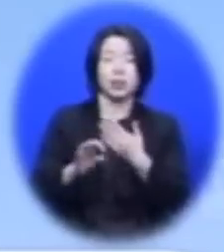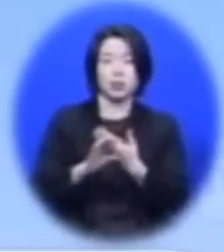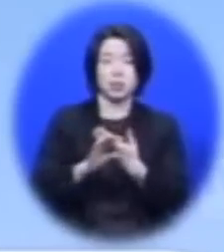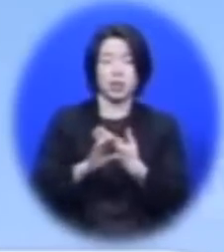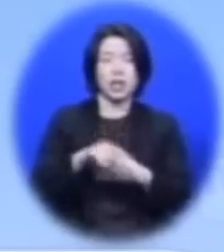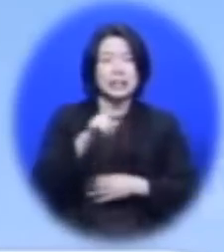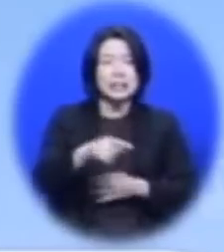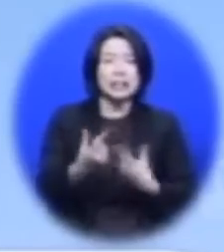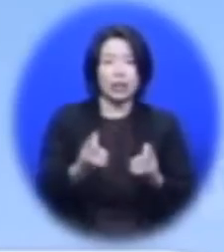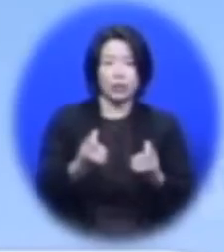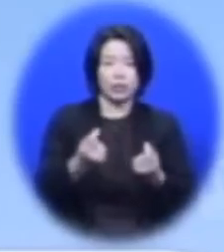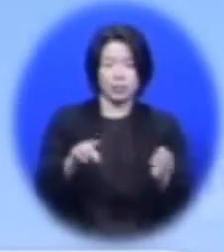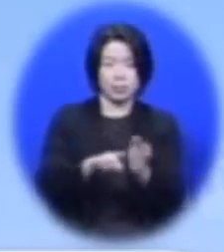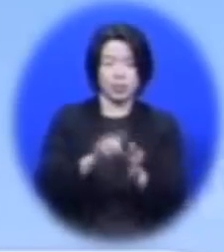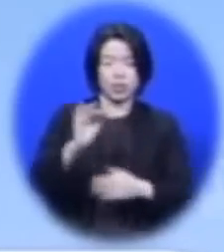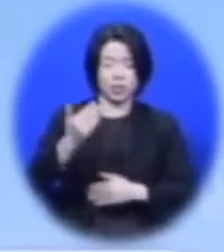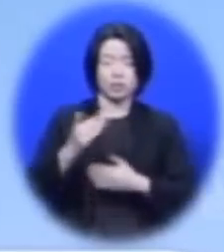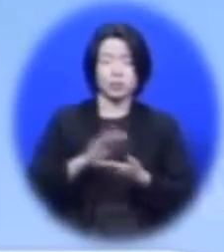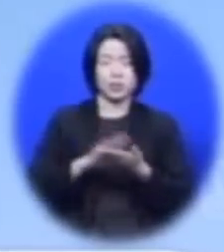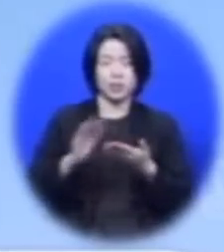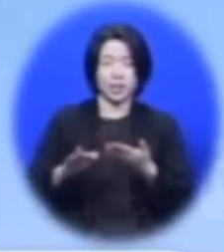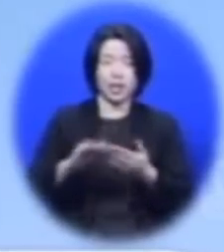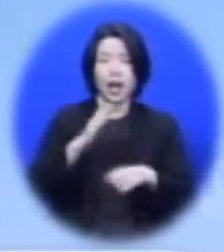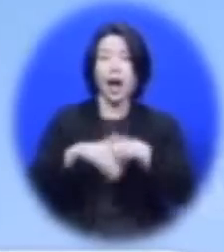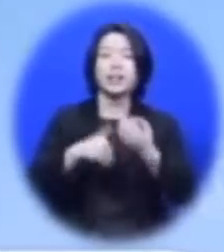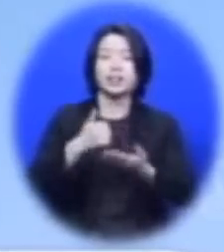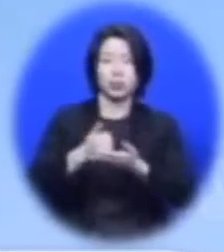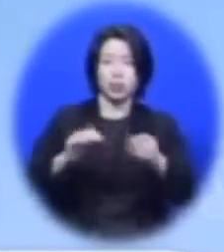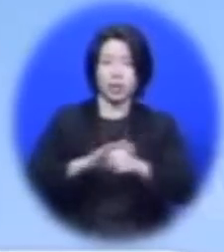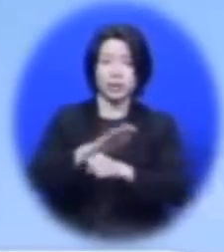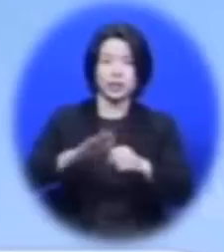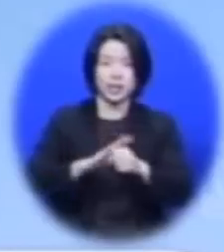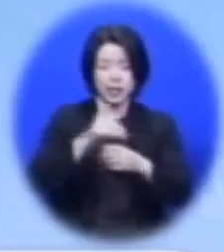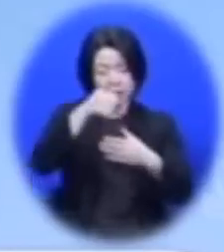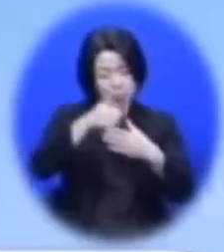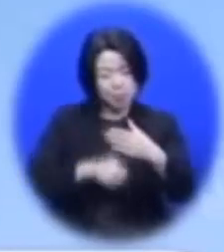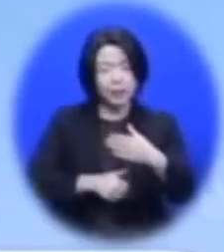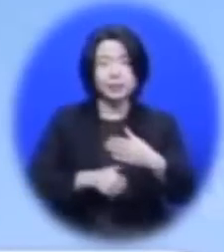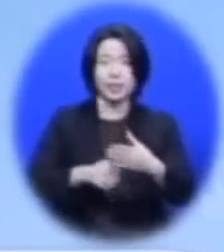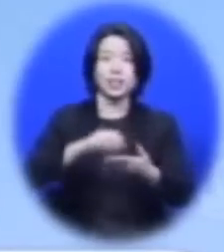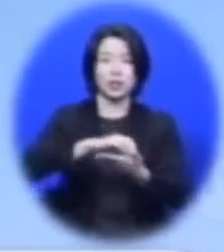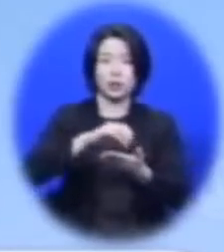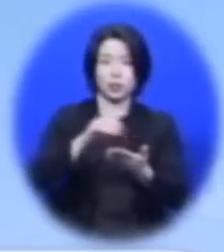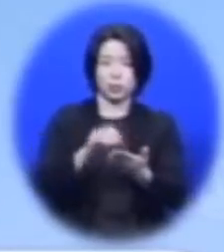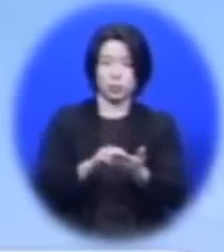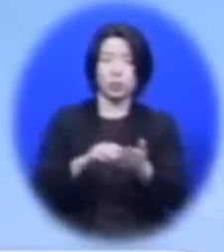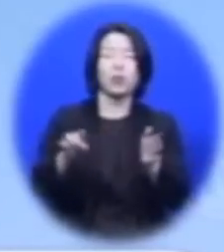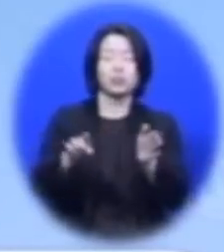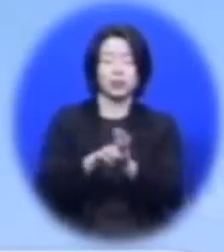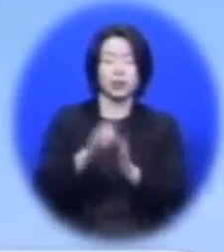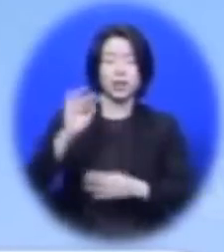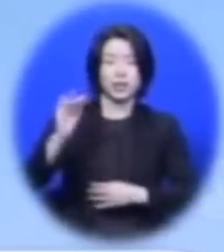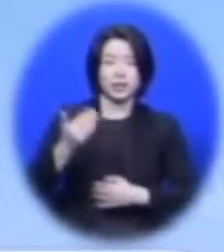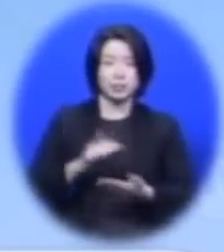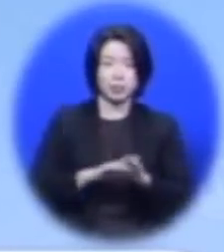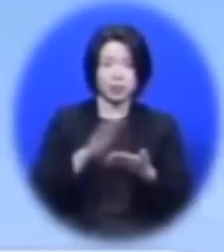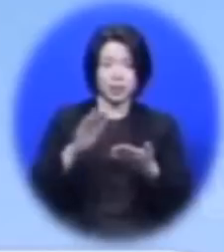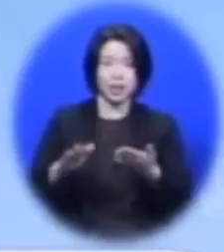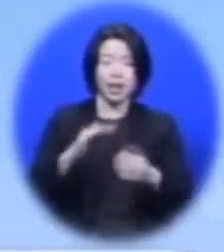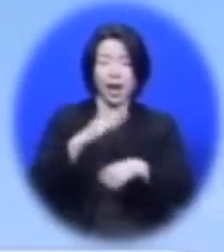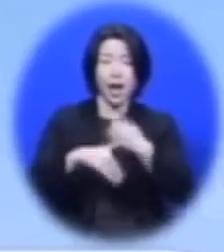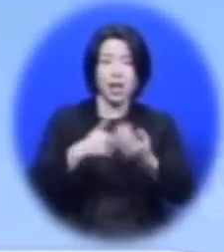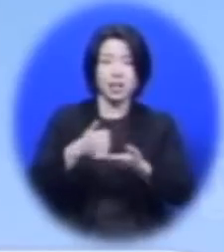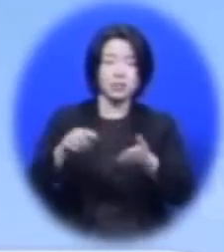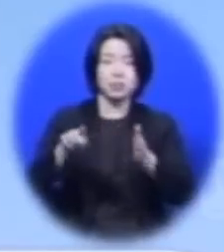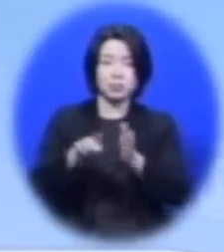그렇게 믿으셔야 합니다. 하나님과 사랑에 빠졌다고 할 정도로 그렇게 믿으셔야